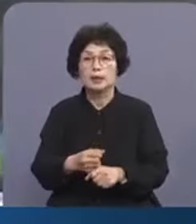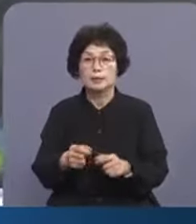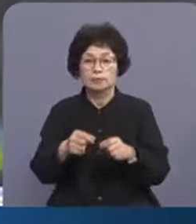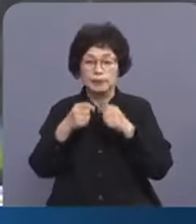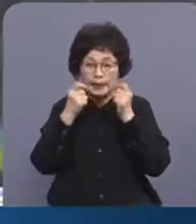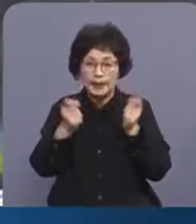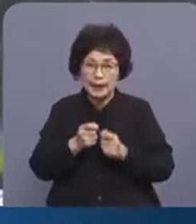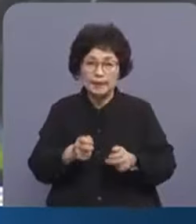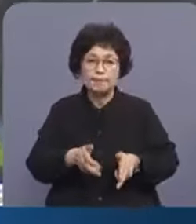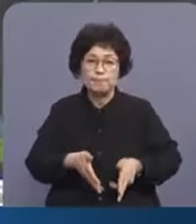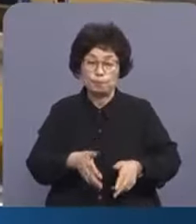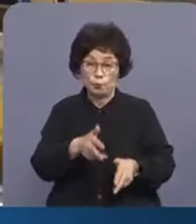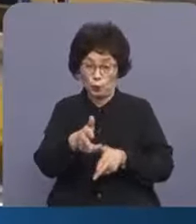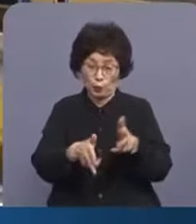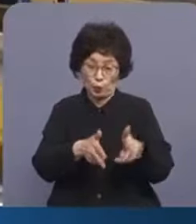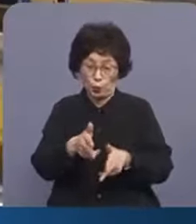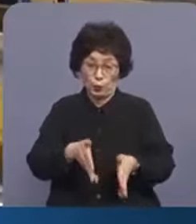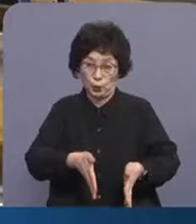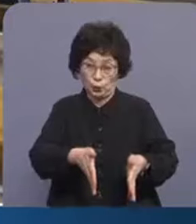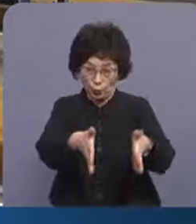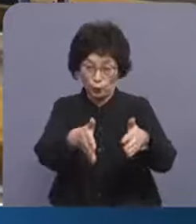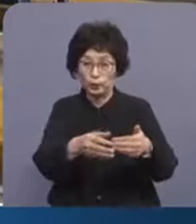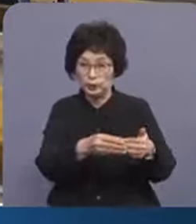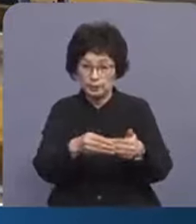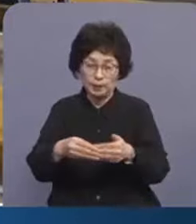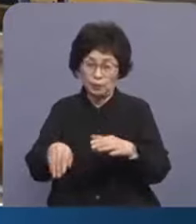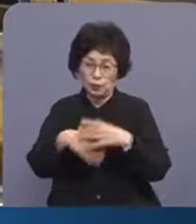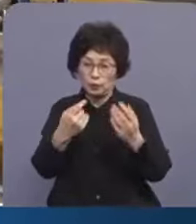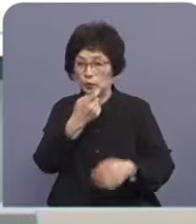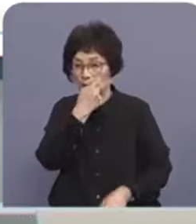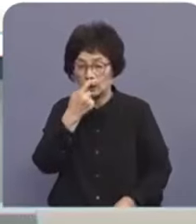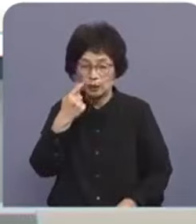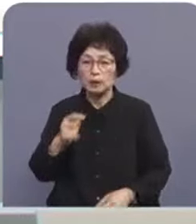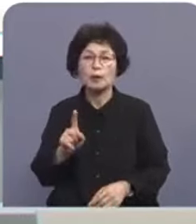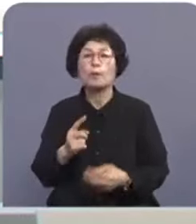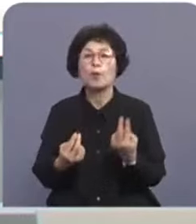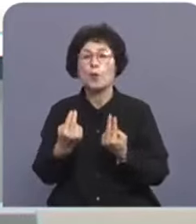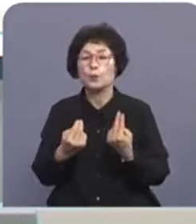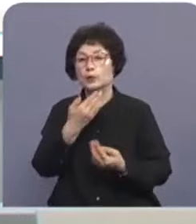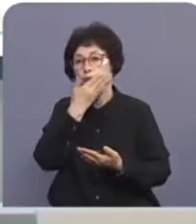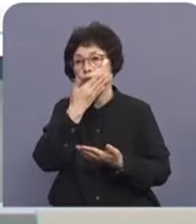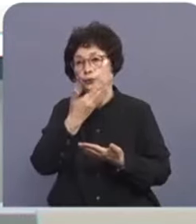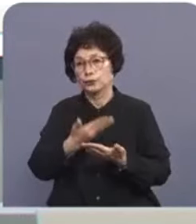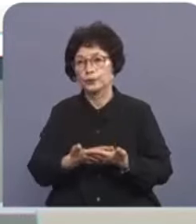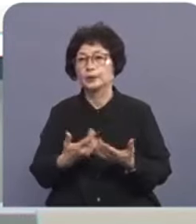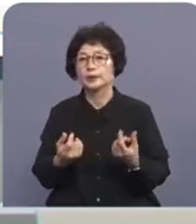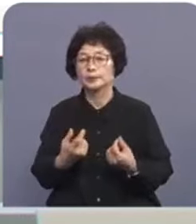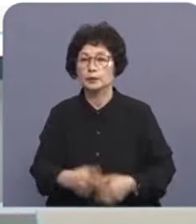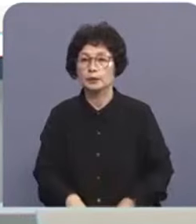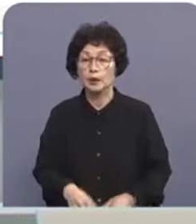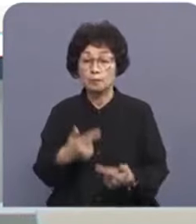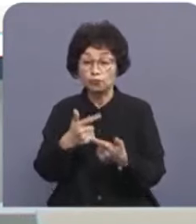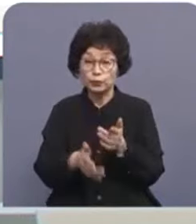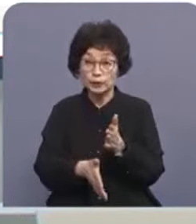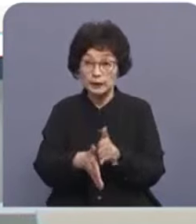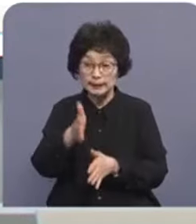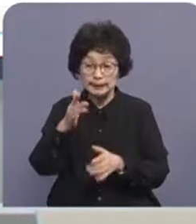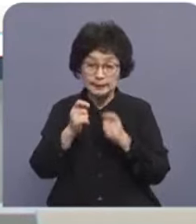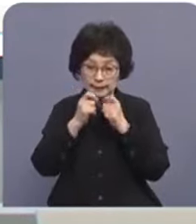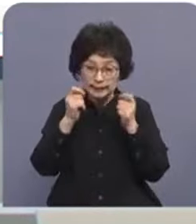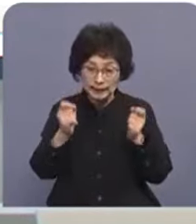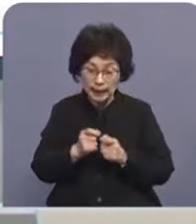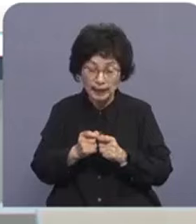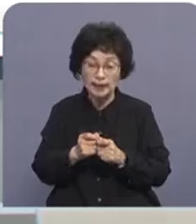건설행정이 전반을 다시 한번 되짚어보는 이런게 무엇보다 중요할 것으로니다겠습니다 이게 부산시이 민장 유료